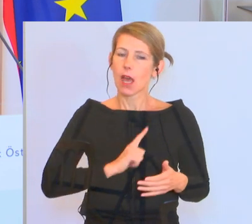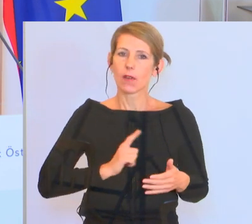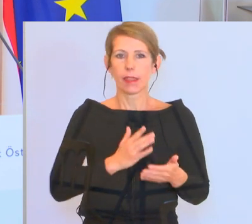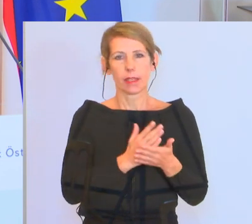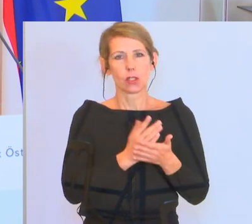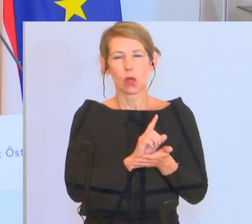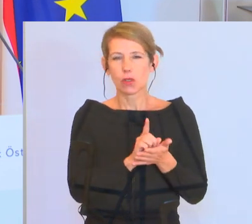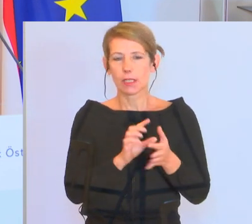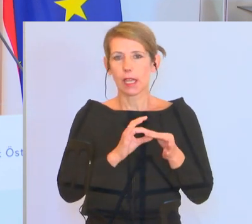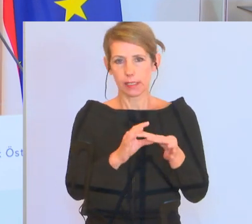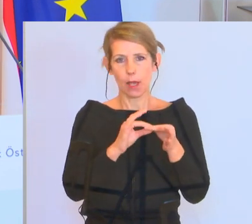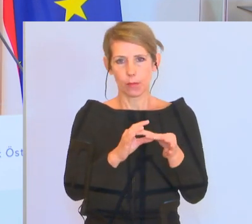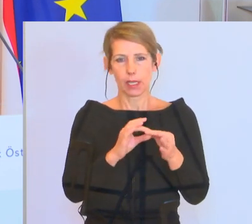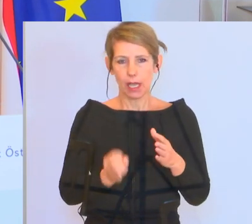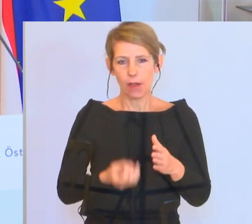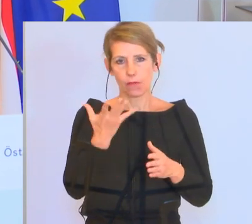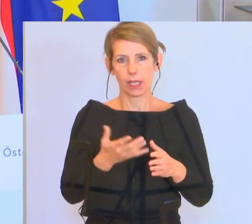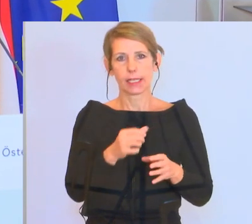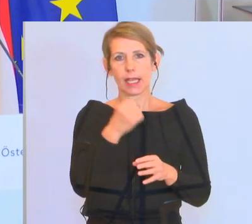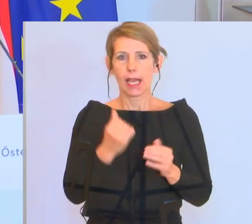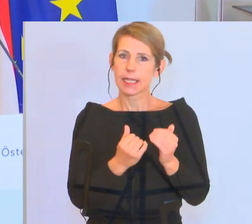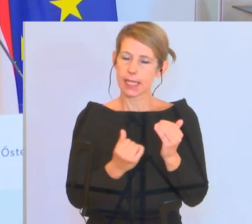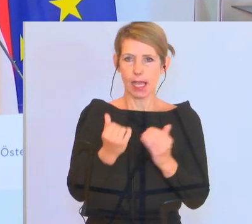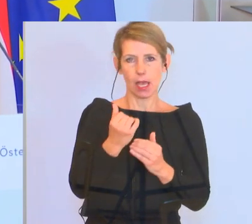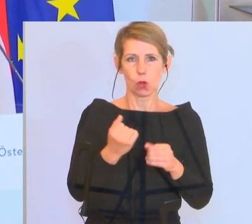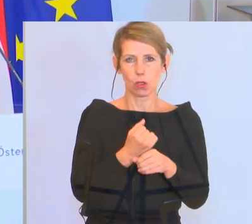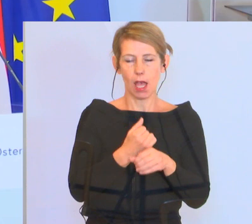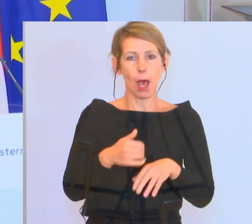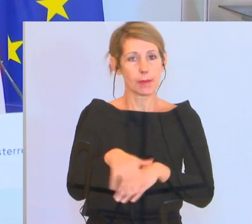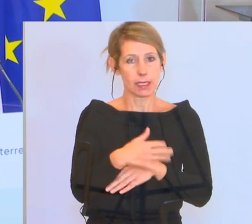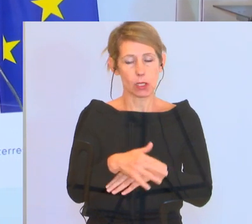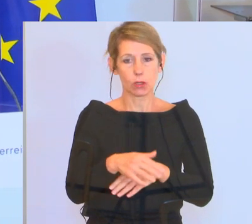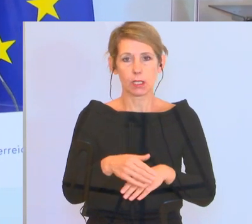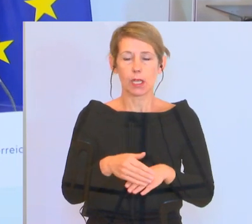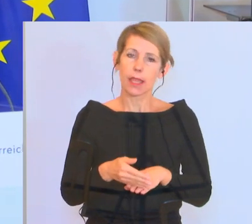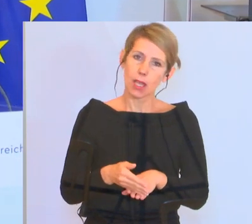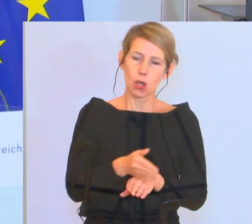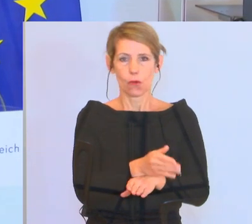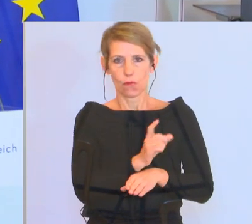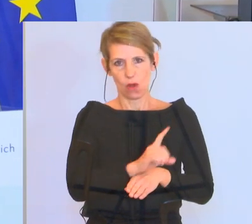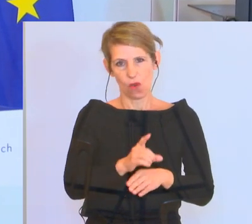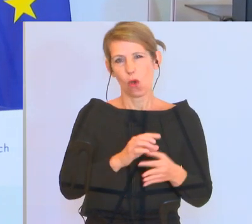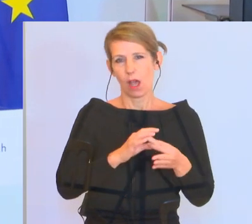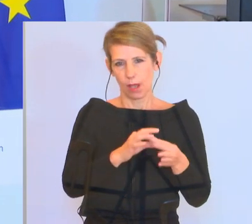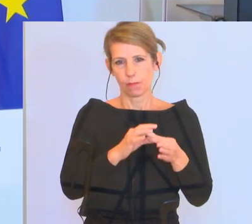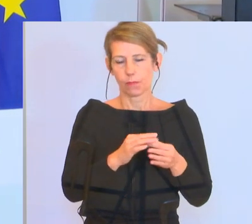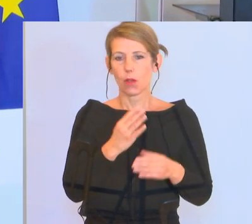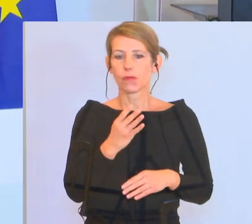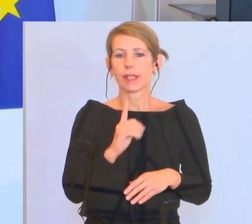saisonalen Effekt von einer erhöhten Arbeitslosigkeit im Vergleich zur Vorwoche von